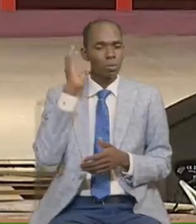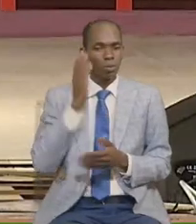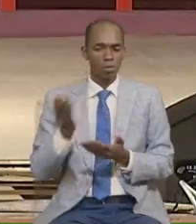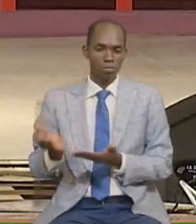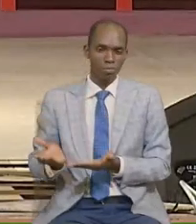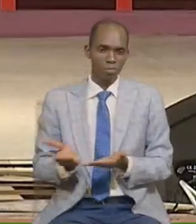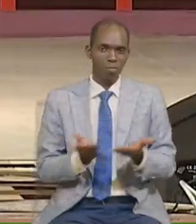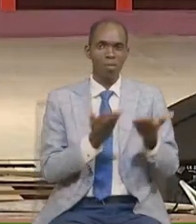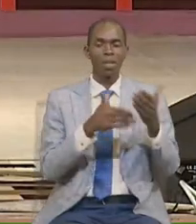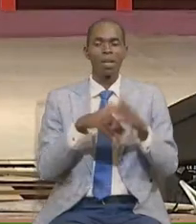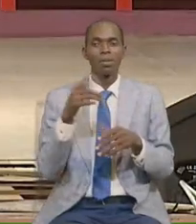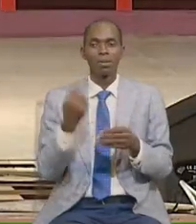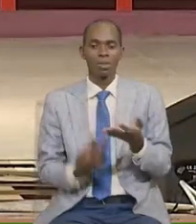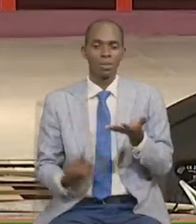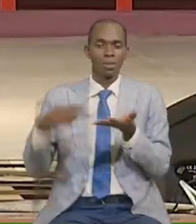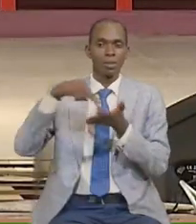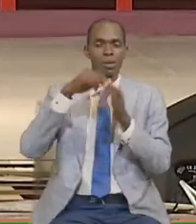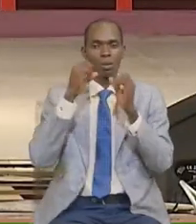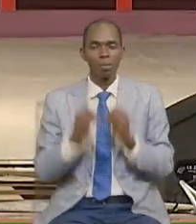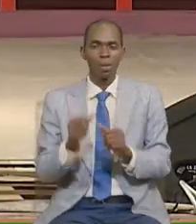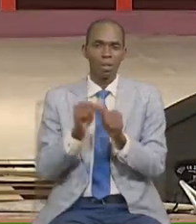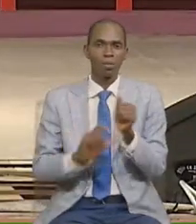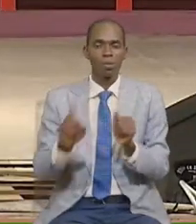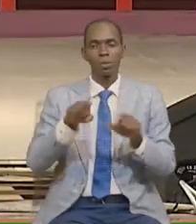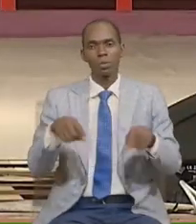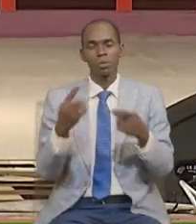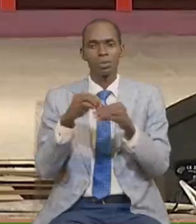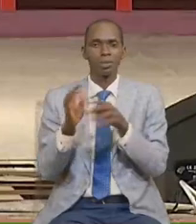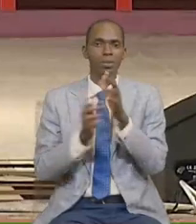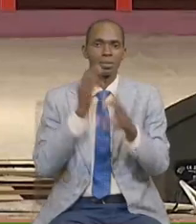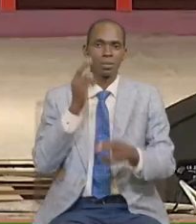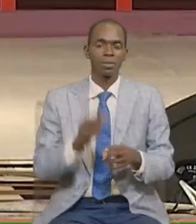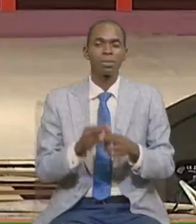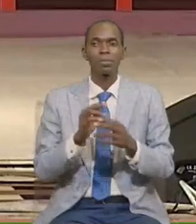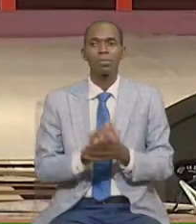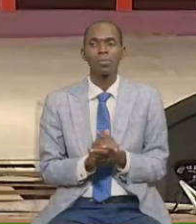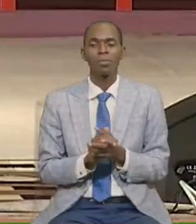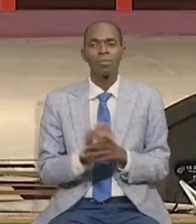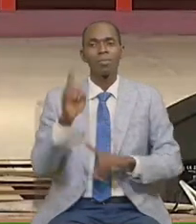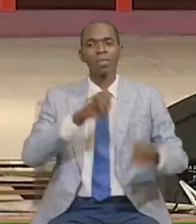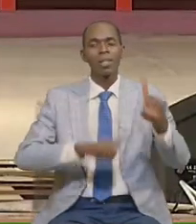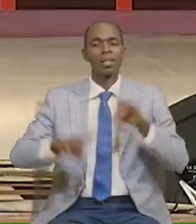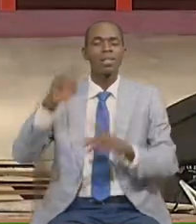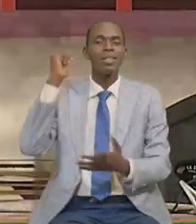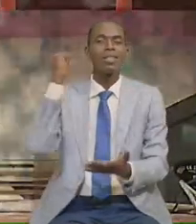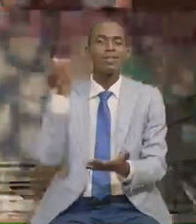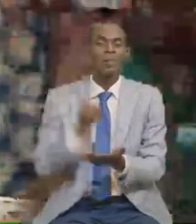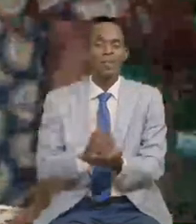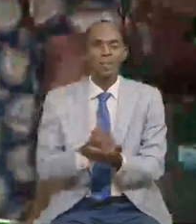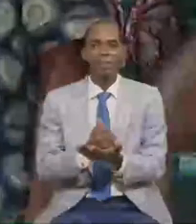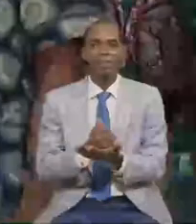Vous allez porter la puissance de résurrection partout où vous allez. Un bon amen.